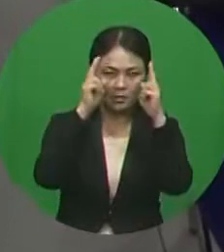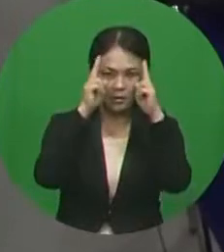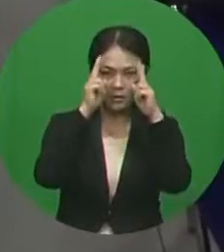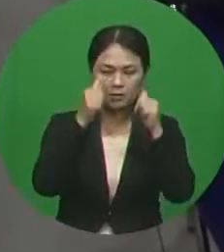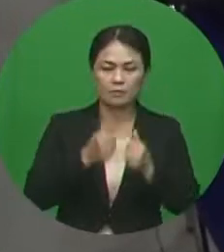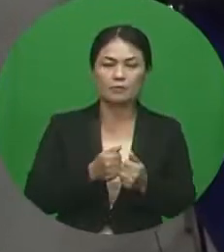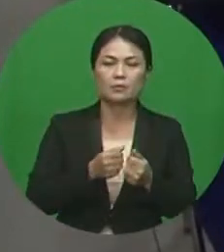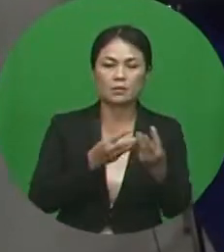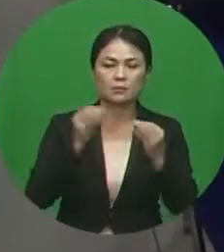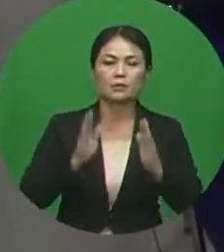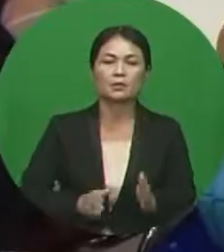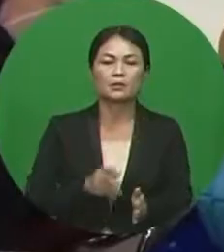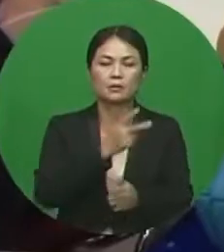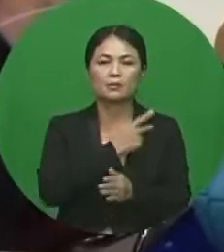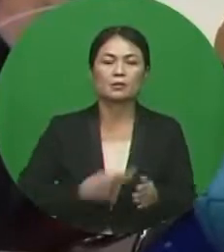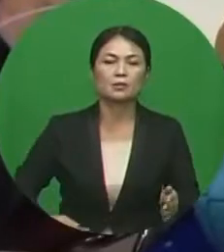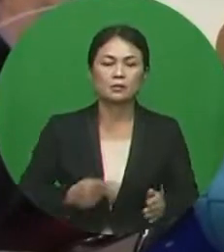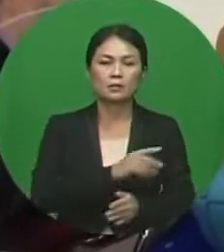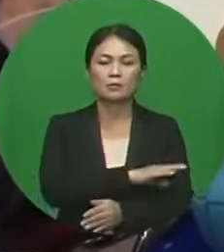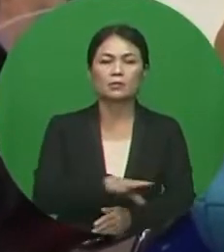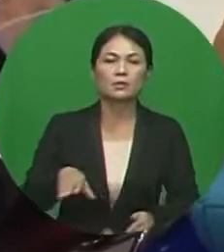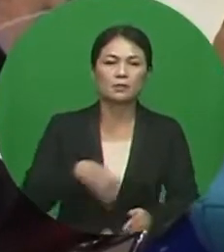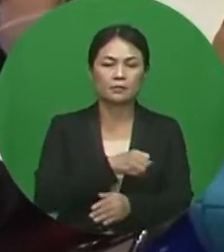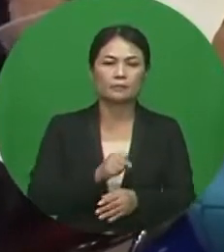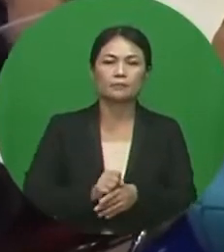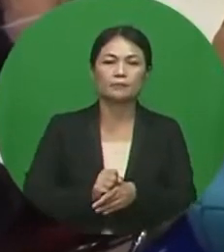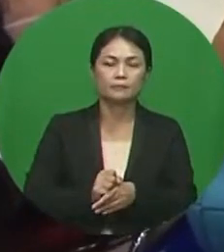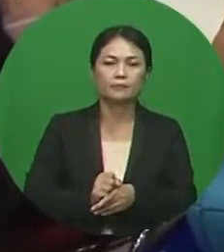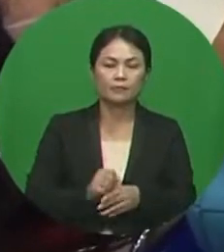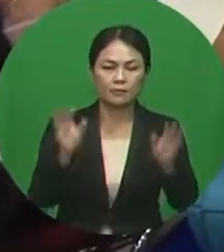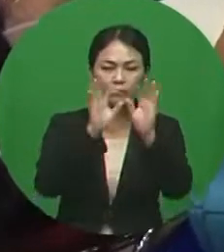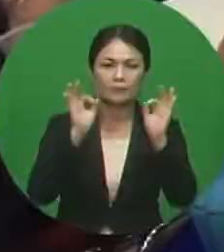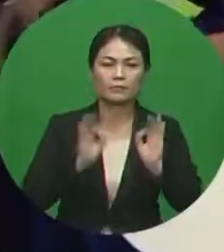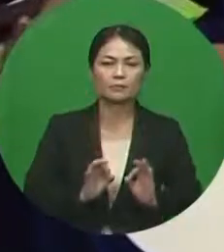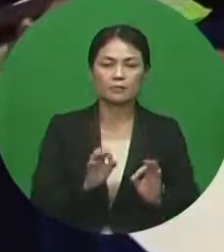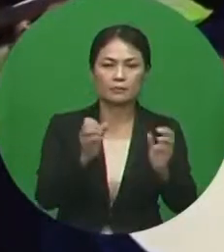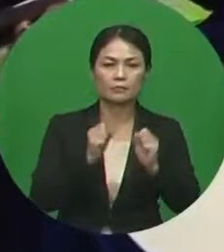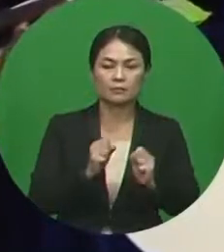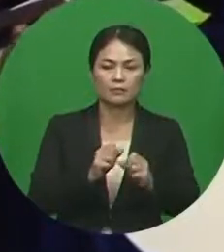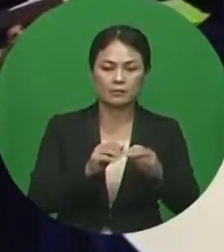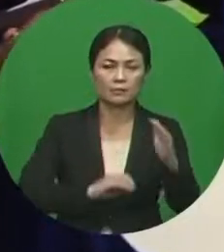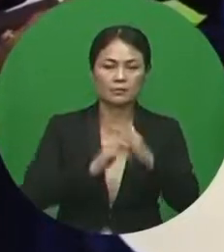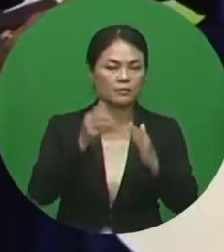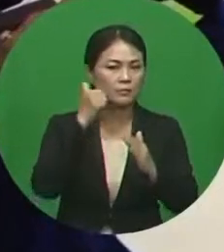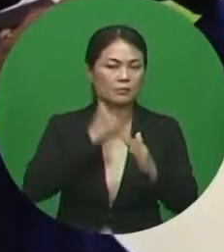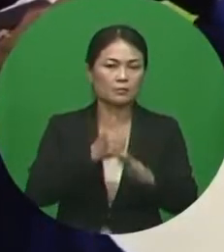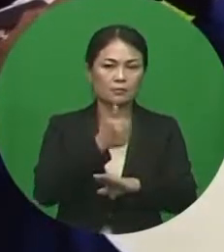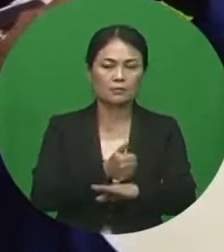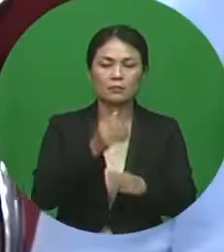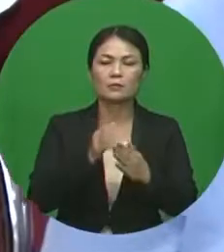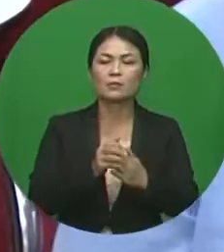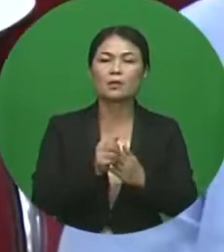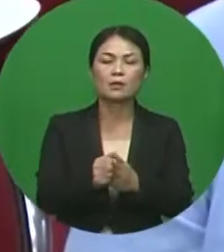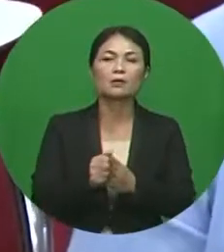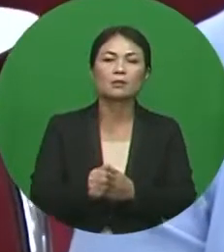សែននាយករដ្ឋមន្ត្រីនៃព្រះរាជាណាចក្រកម្ពុជាក្នុងក្របខ័ណ្ឌការពង្រឹងសមត្ថភាពស្ត្រីជាថ្នាក់ដឹកនាំ